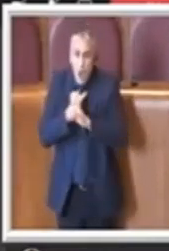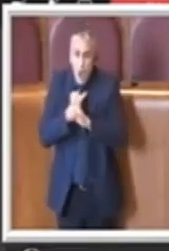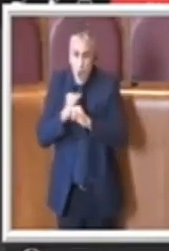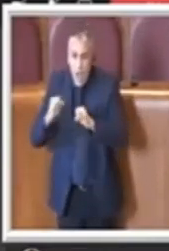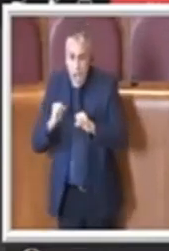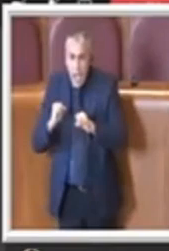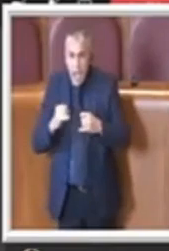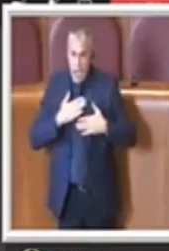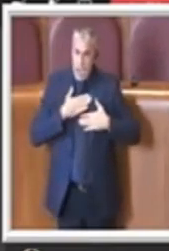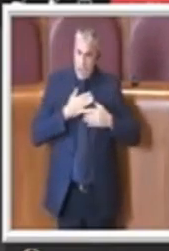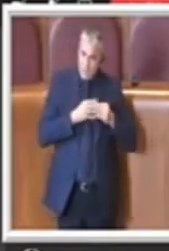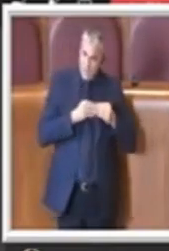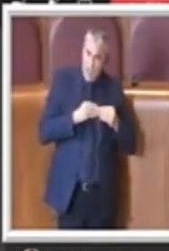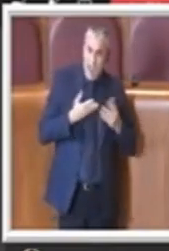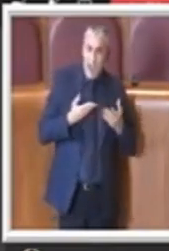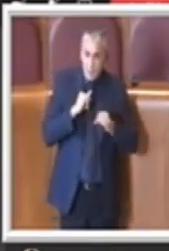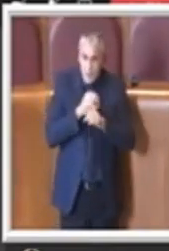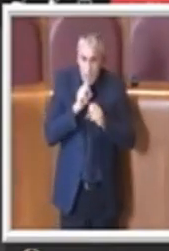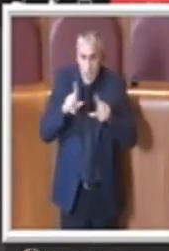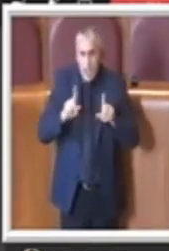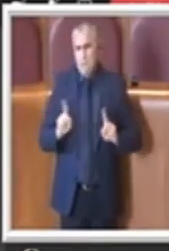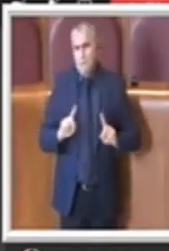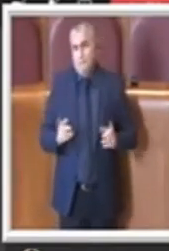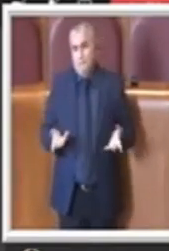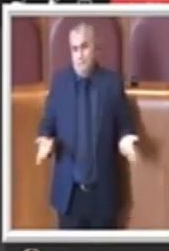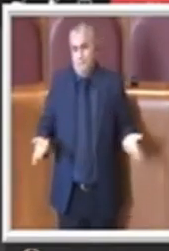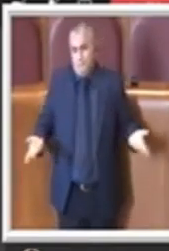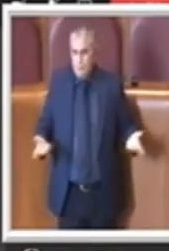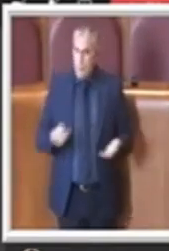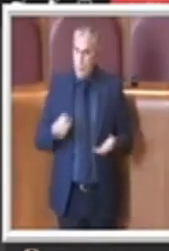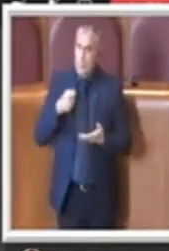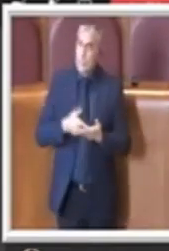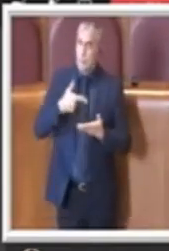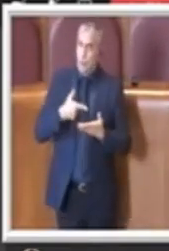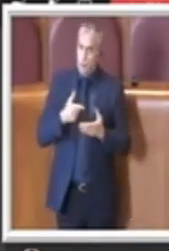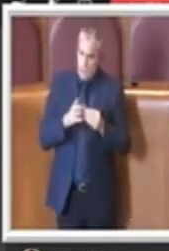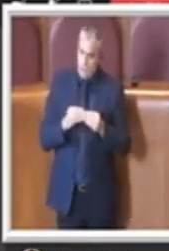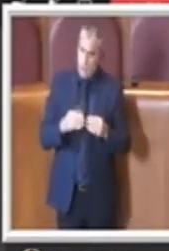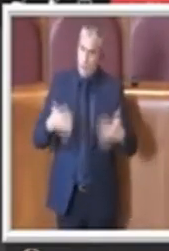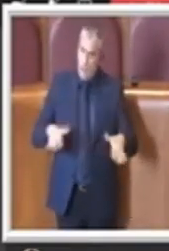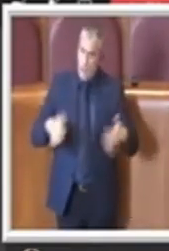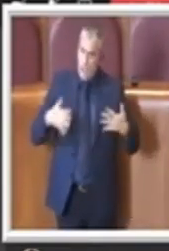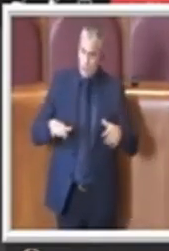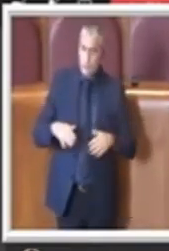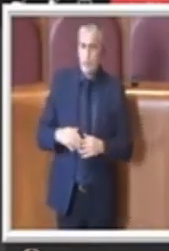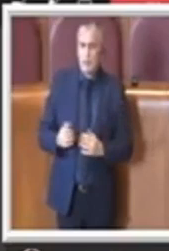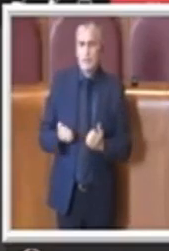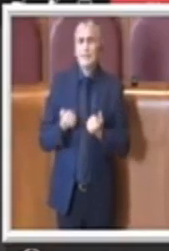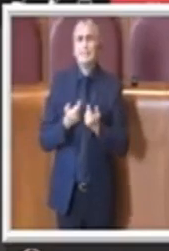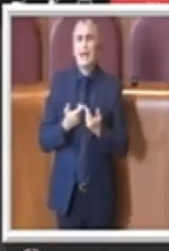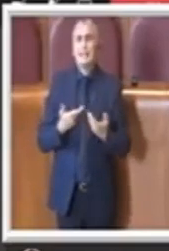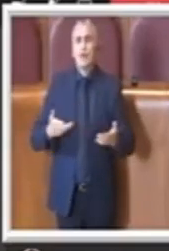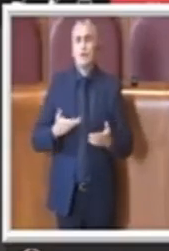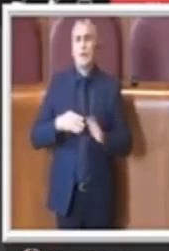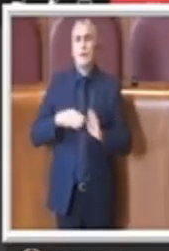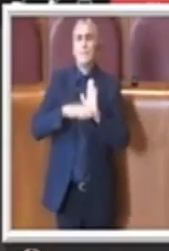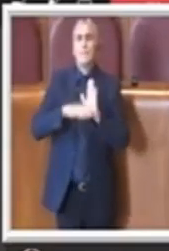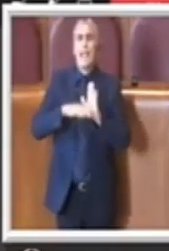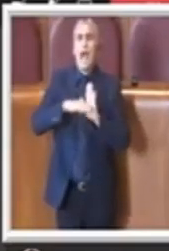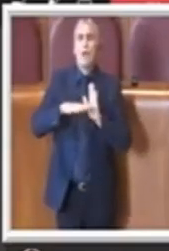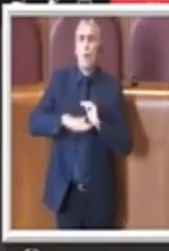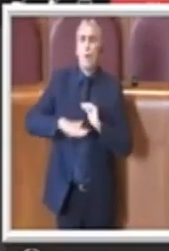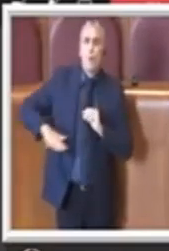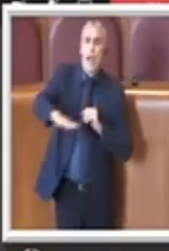ce ne sono veramente di importanti viene citato spesso il piano urbano della mobilità sostenibile